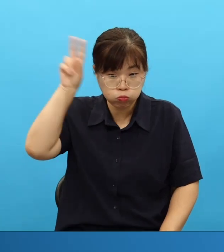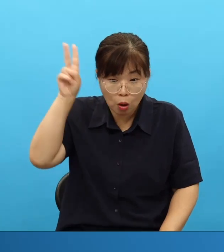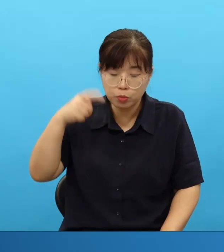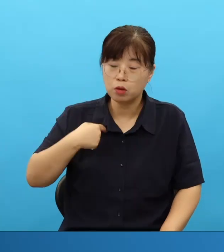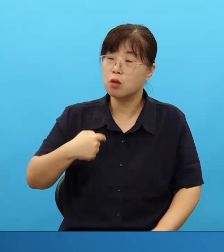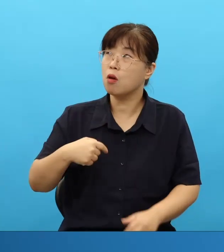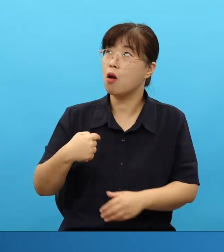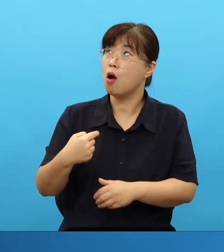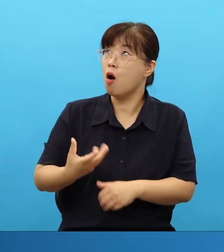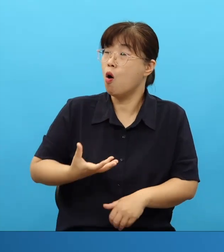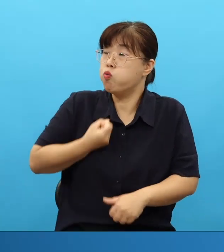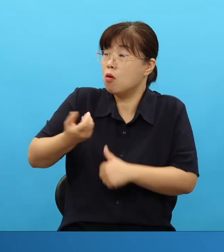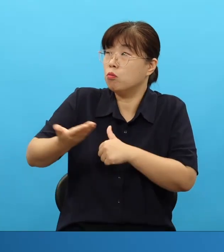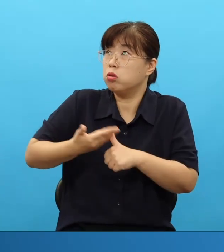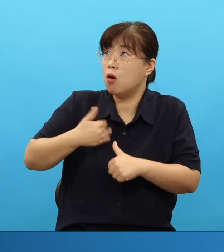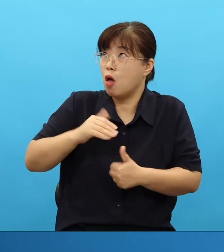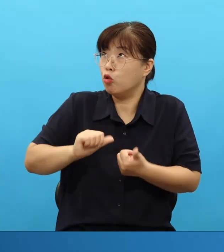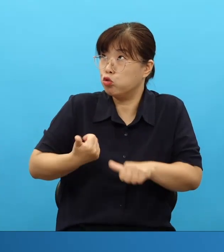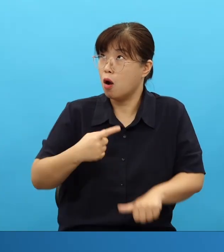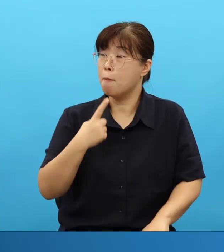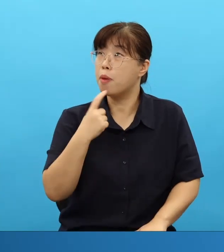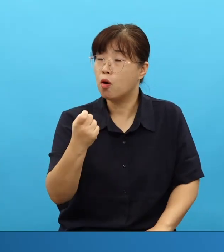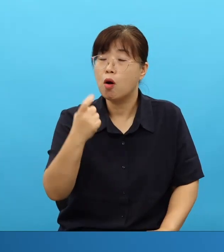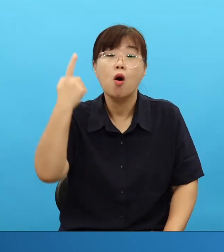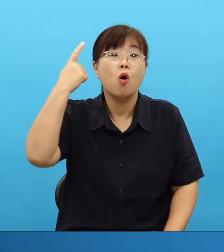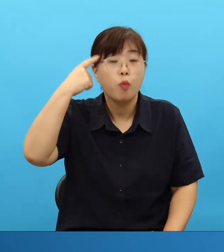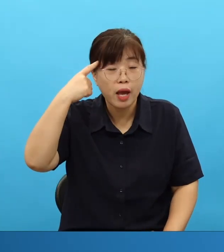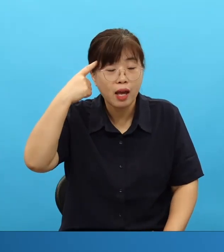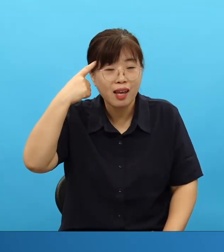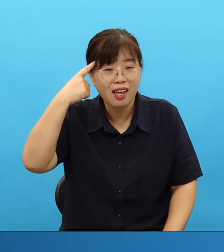내립니다 그때부터 어일